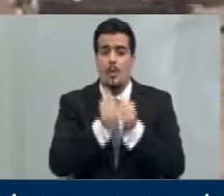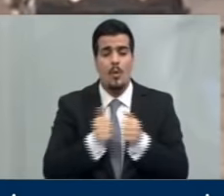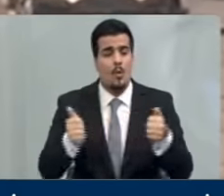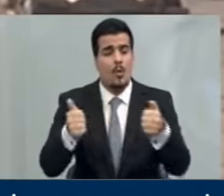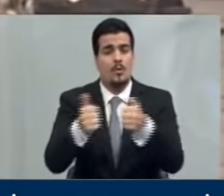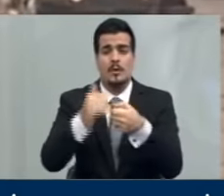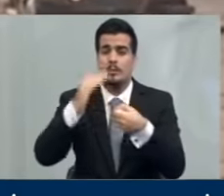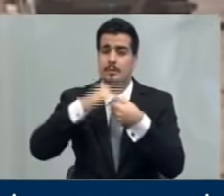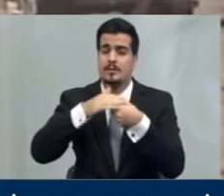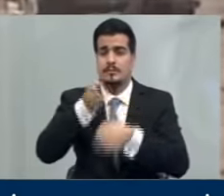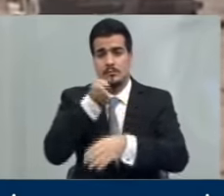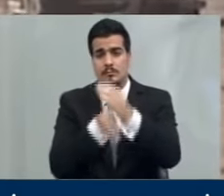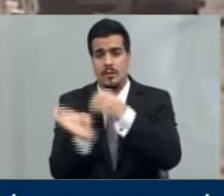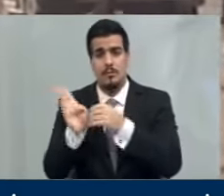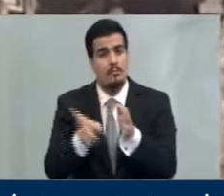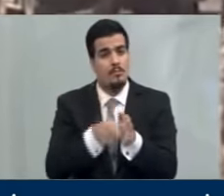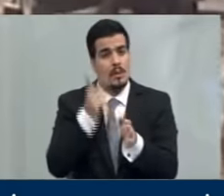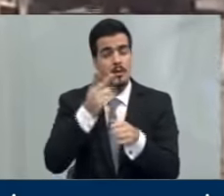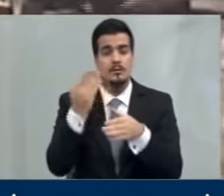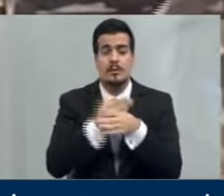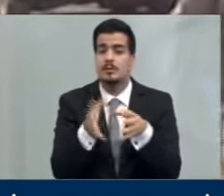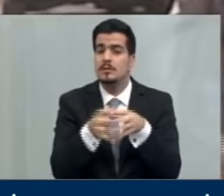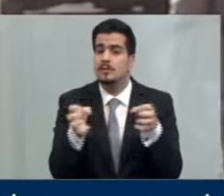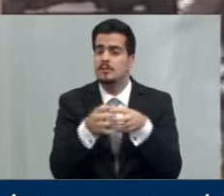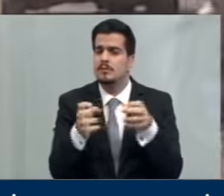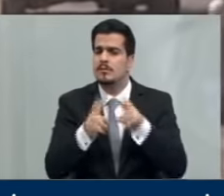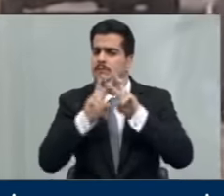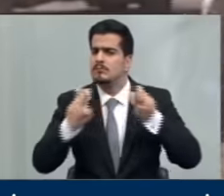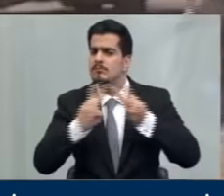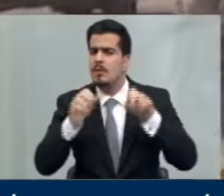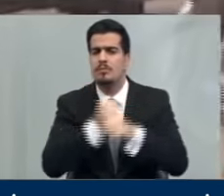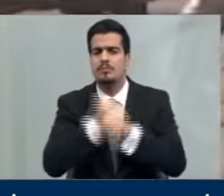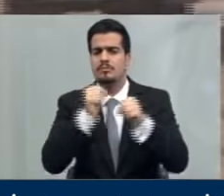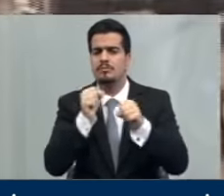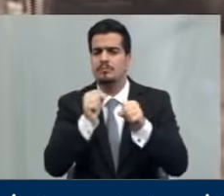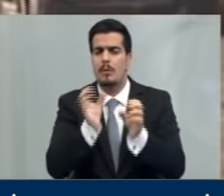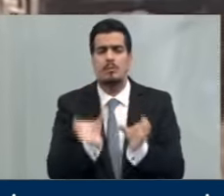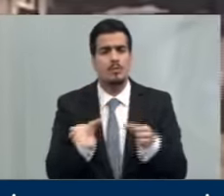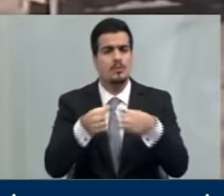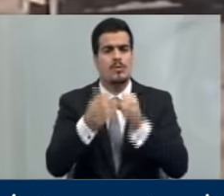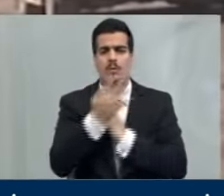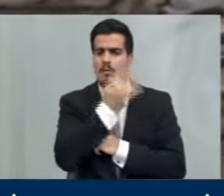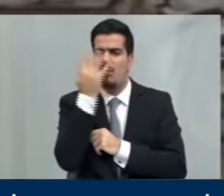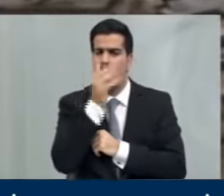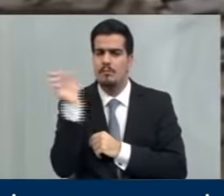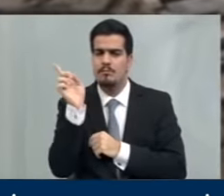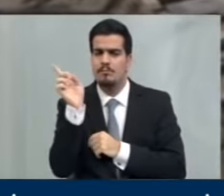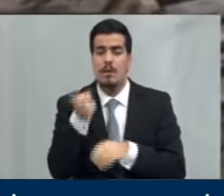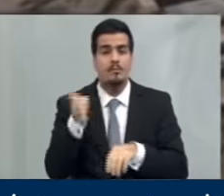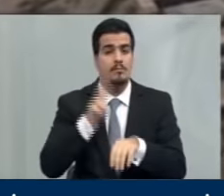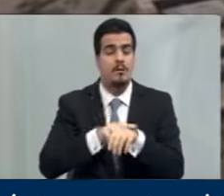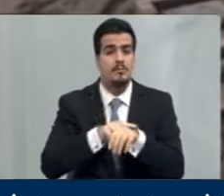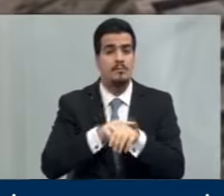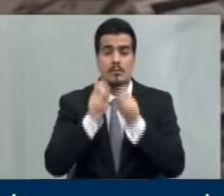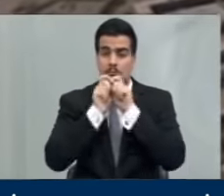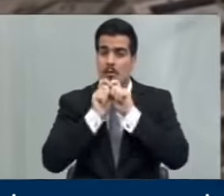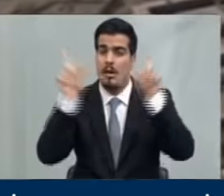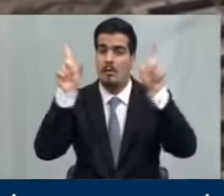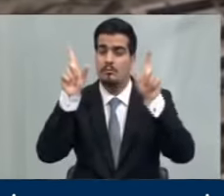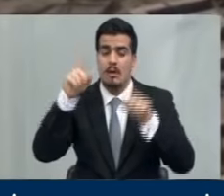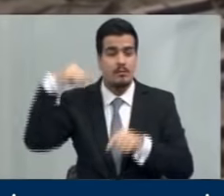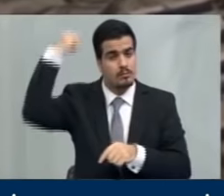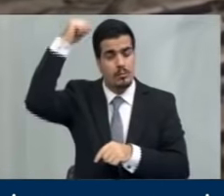إلى مدنهم ومعالجة كل الآثار التي خلفتها الجماعات الإرهابية، مثنيا على الفتوى الجهادية